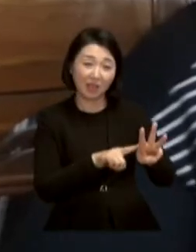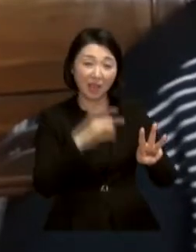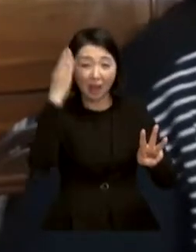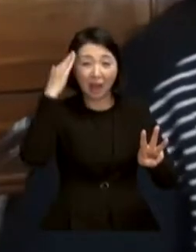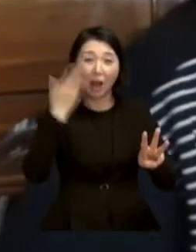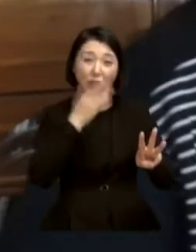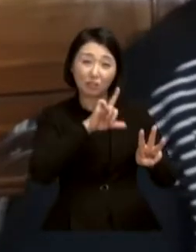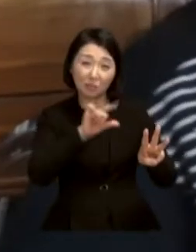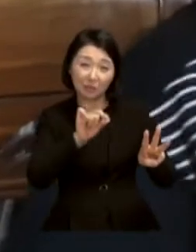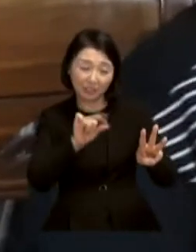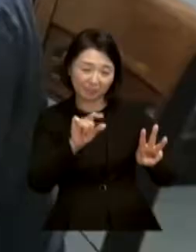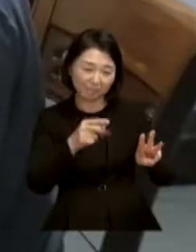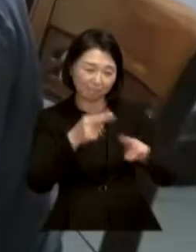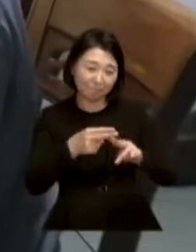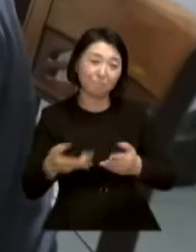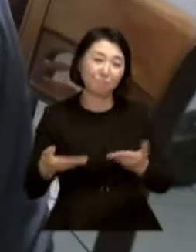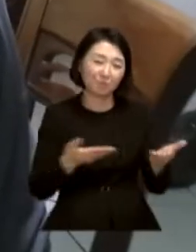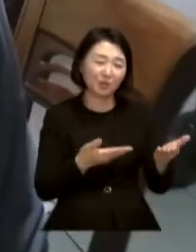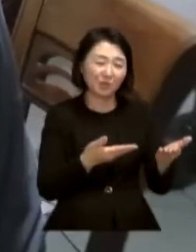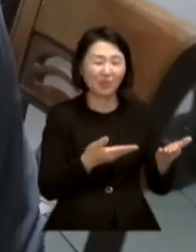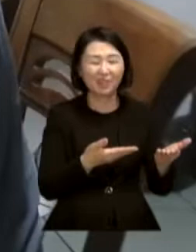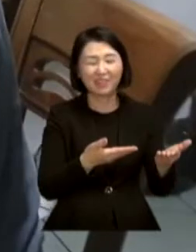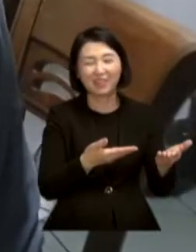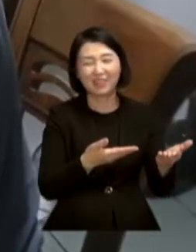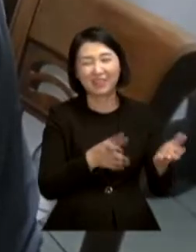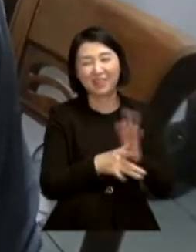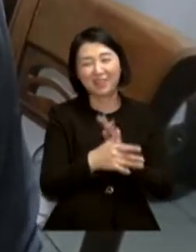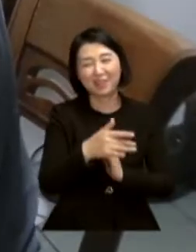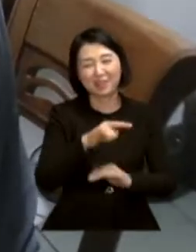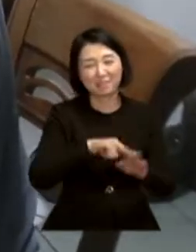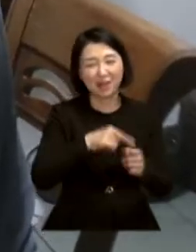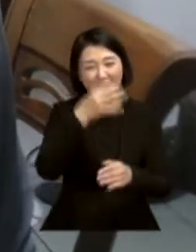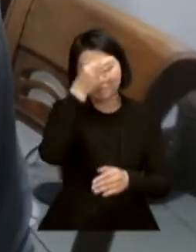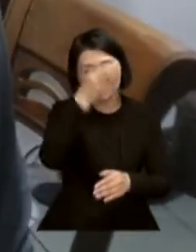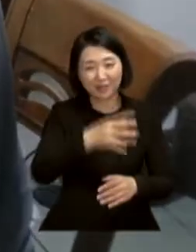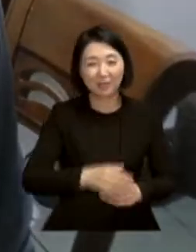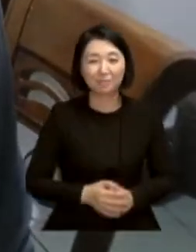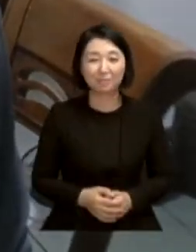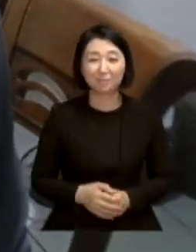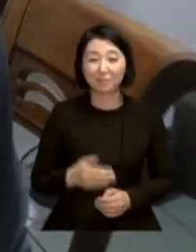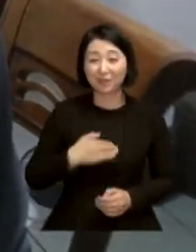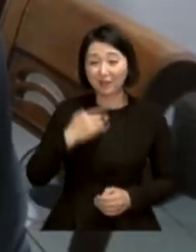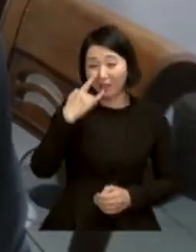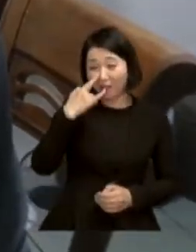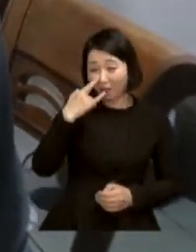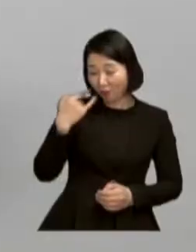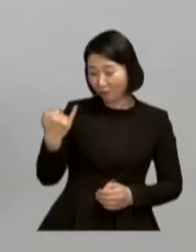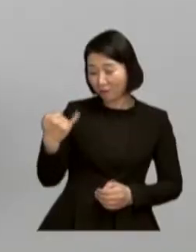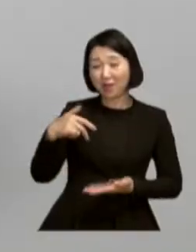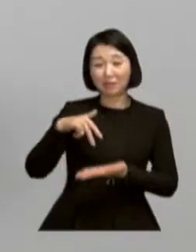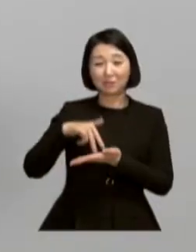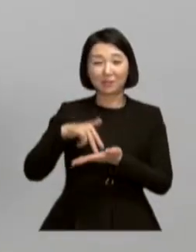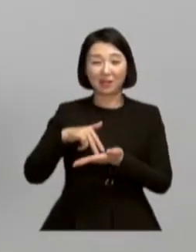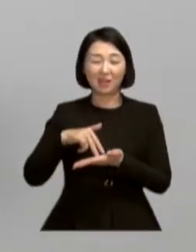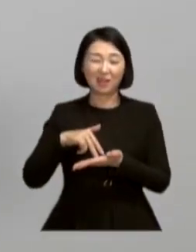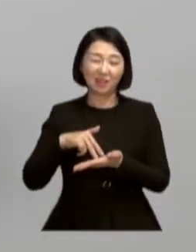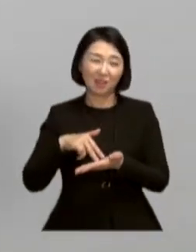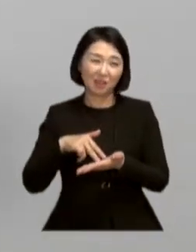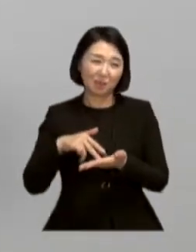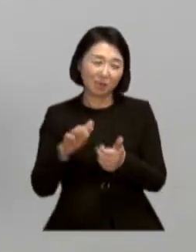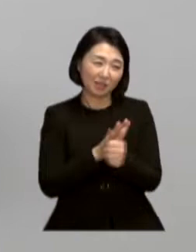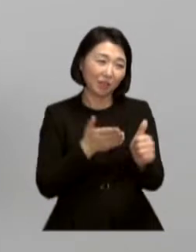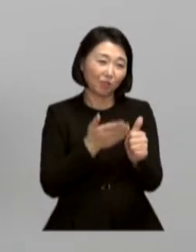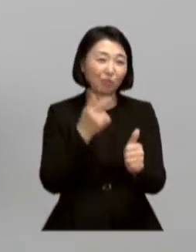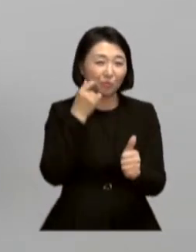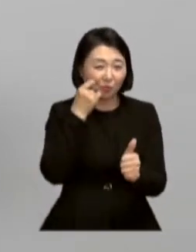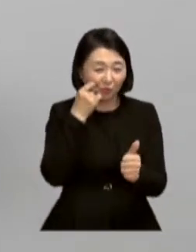조촐한 한국 음식을 해주면서 미안함부터 앞서는 엄마의 마음이다. 제가 엄마로서 많이 소홀해서